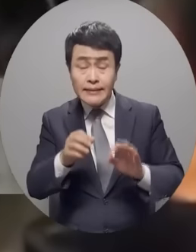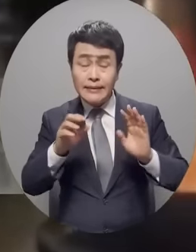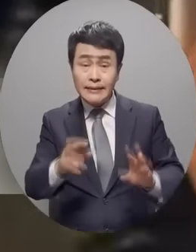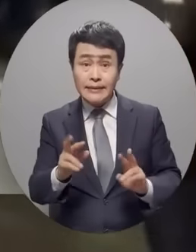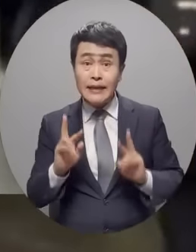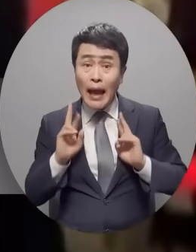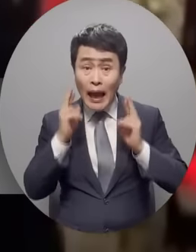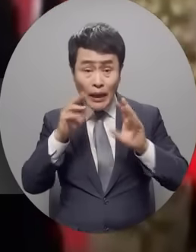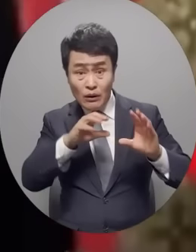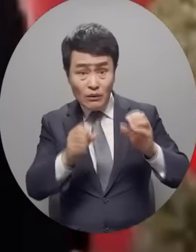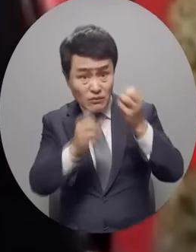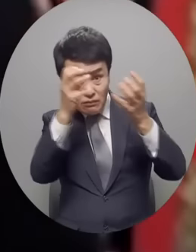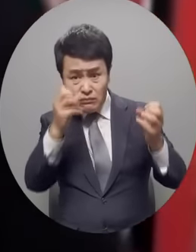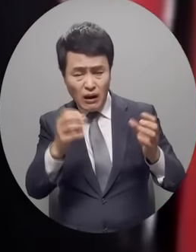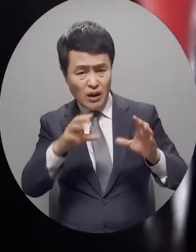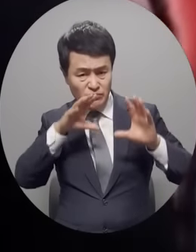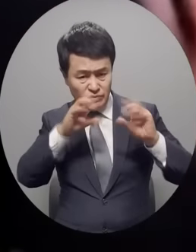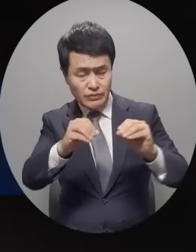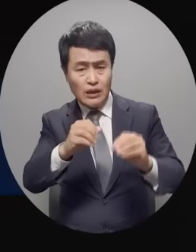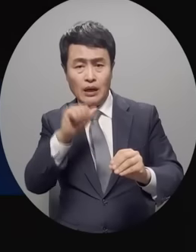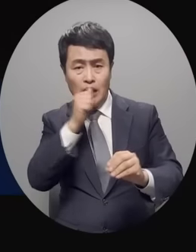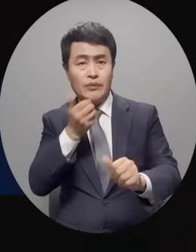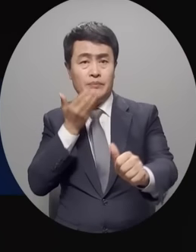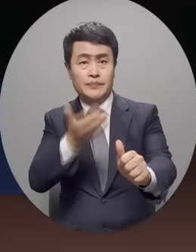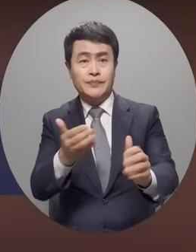행사를 중단하라는 안내를 받았습니다.